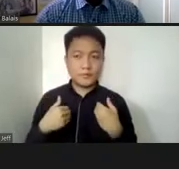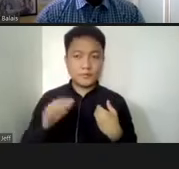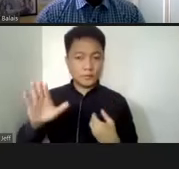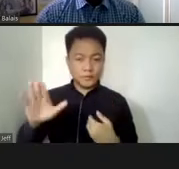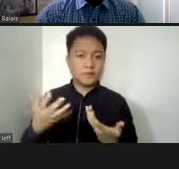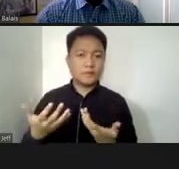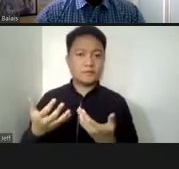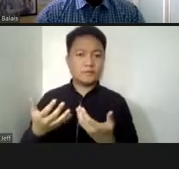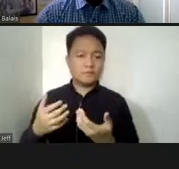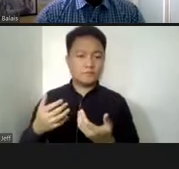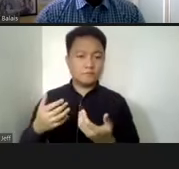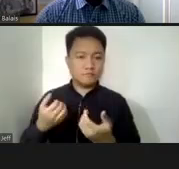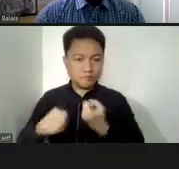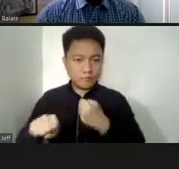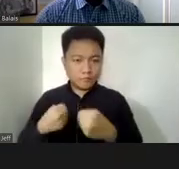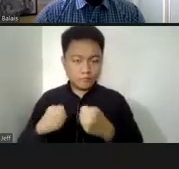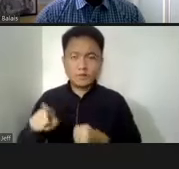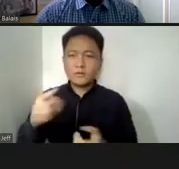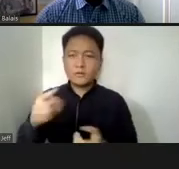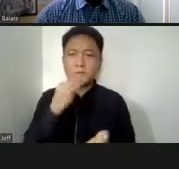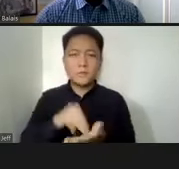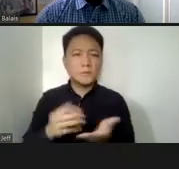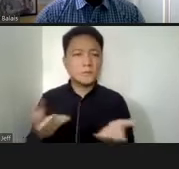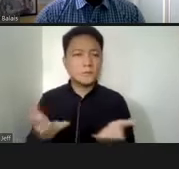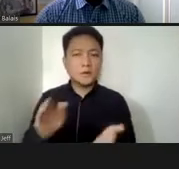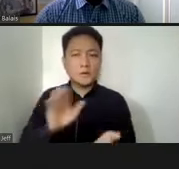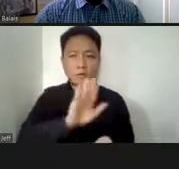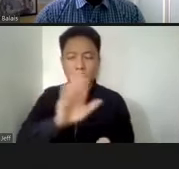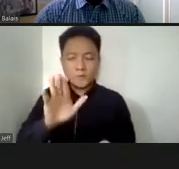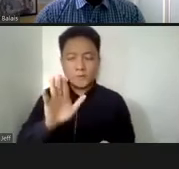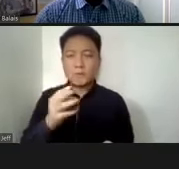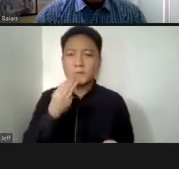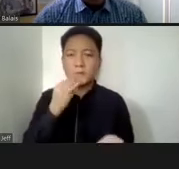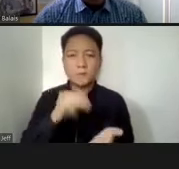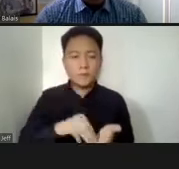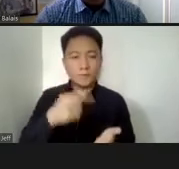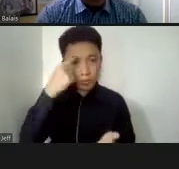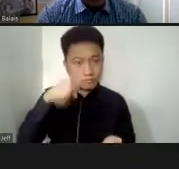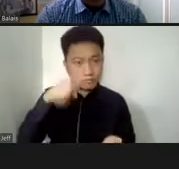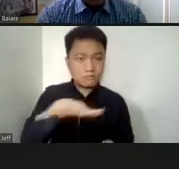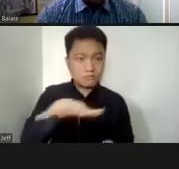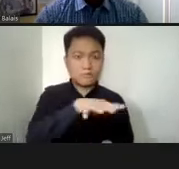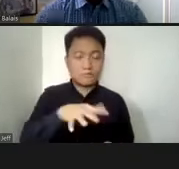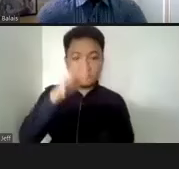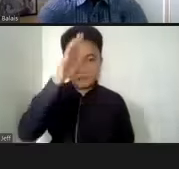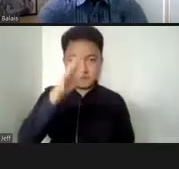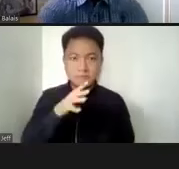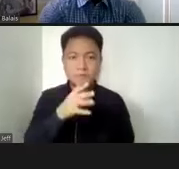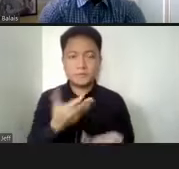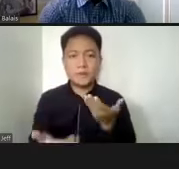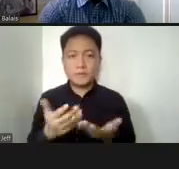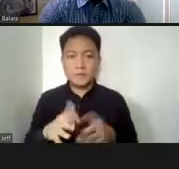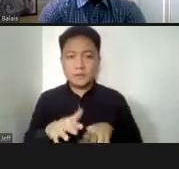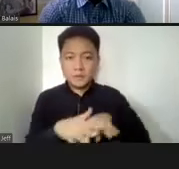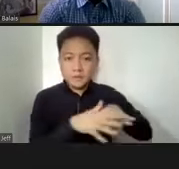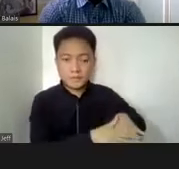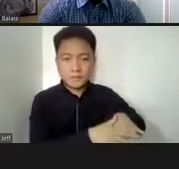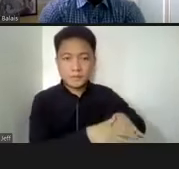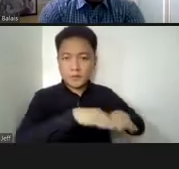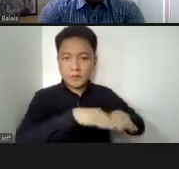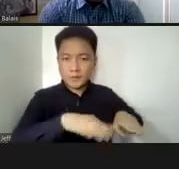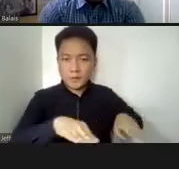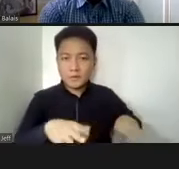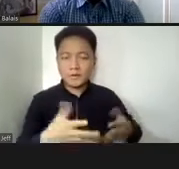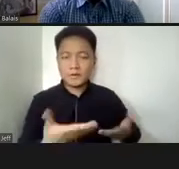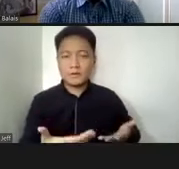be overprotective sa kanilang mga anak who are differently abled? Opo, totoo yan, no? Even yung nanay